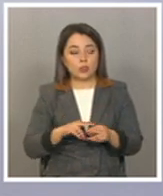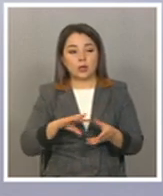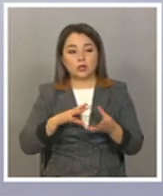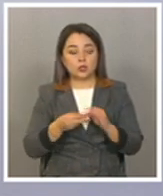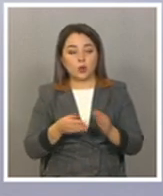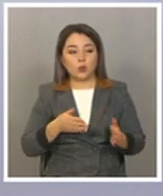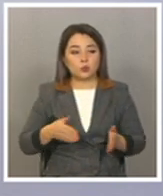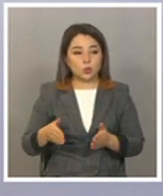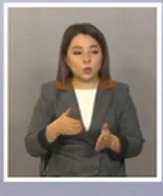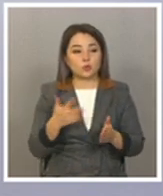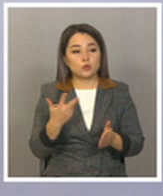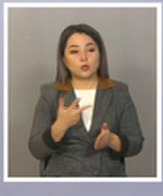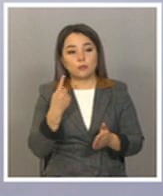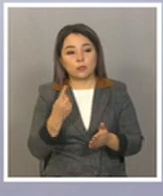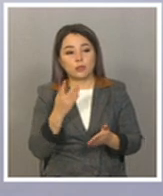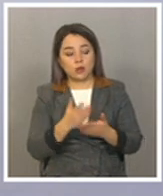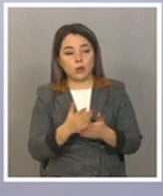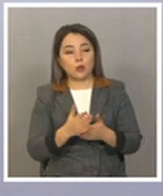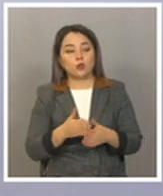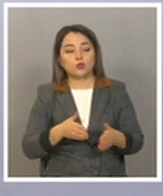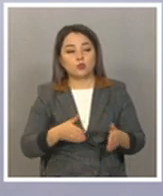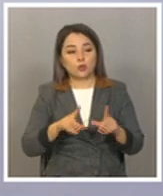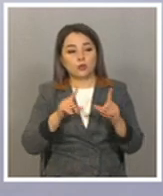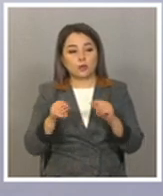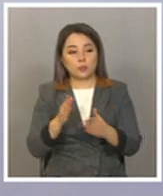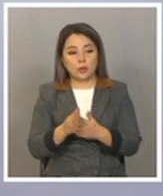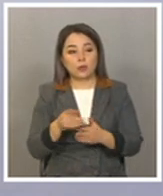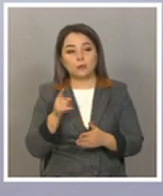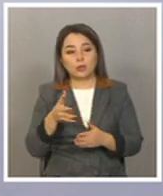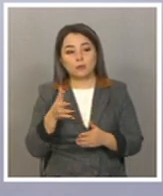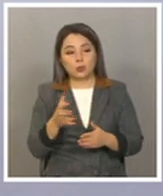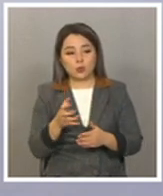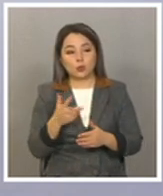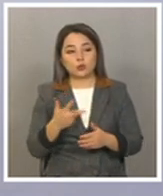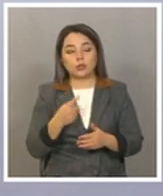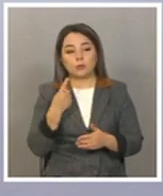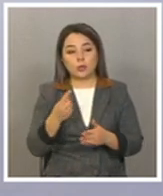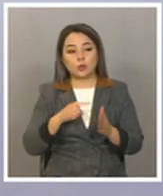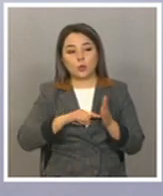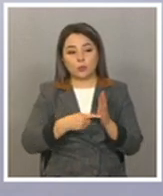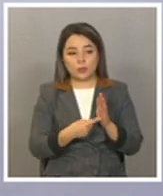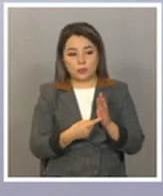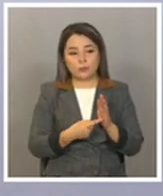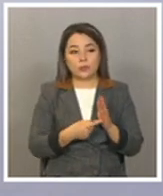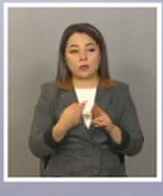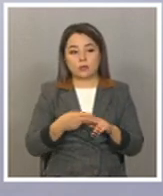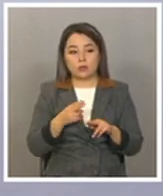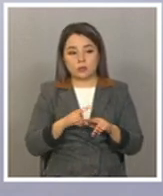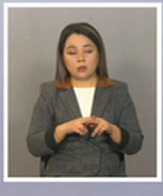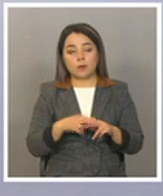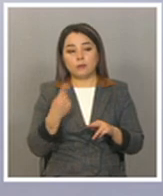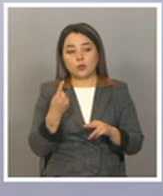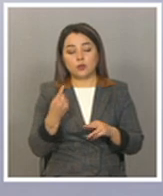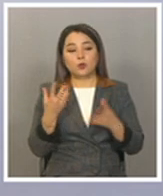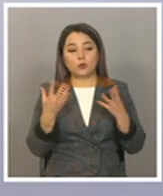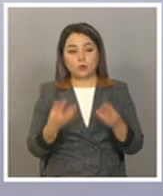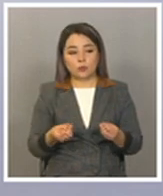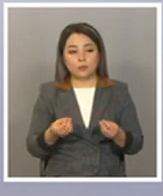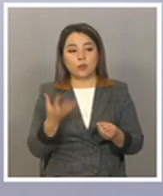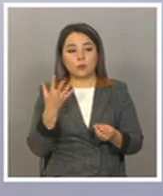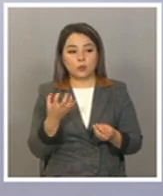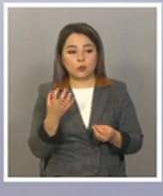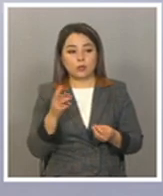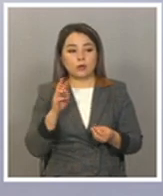жолдың 3-тен 1 жүрілген болатын. Демек біз 1500-ді 3-тен 1-ге көбейтеміз, сонда бірінші күні